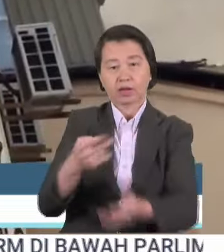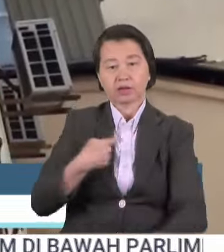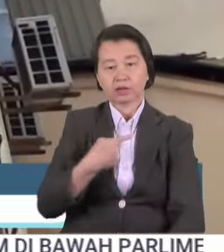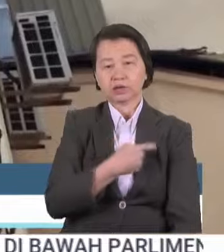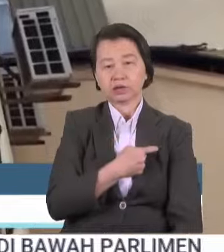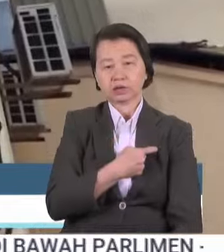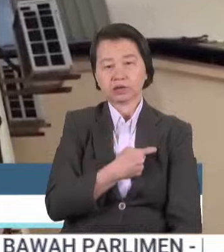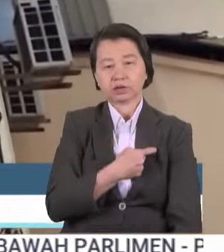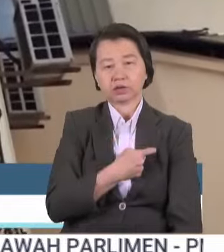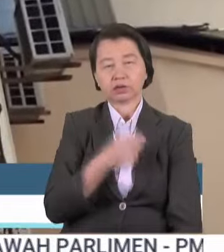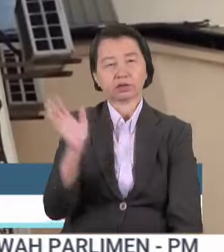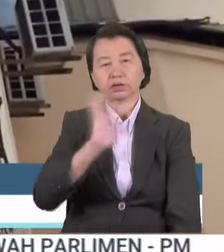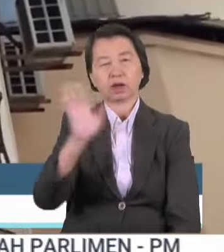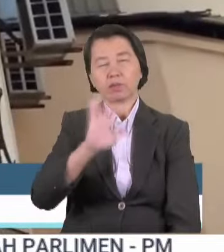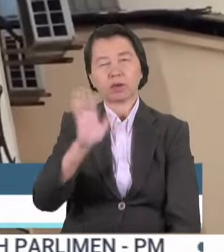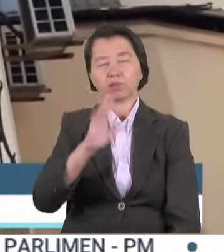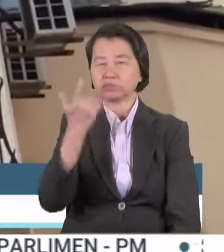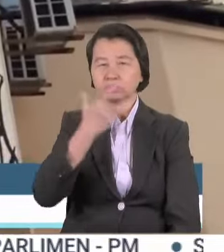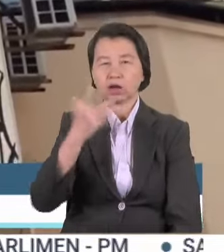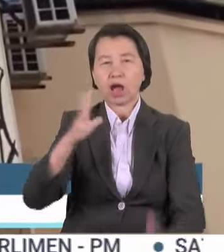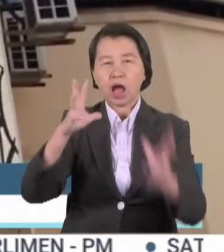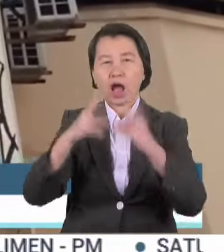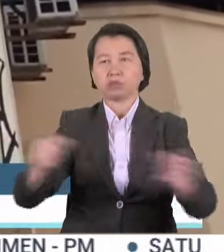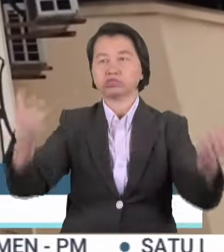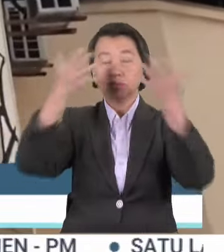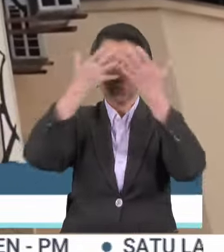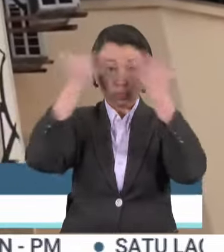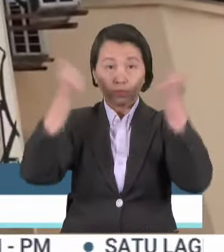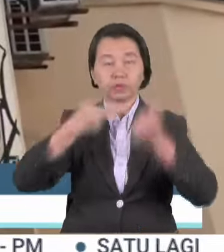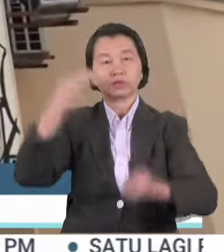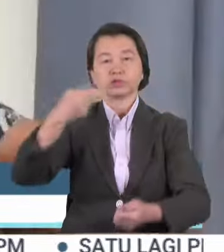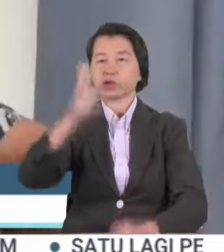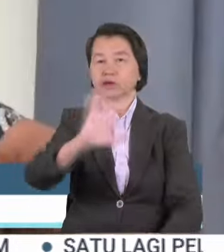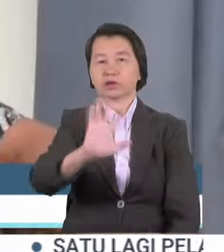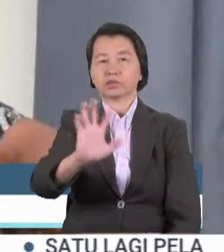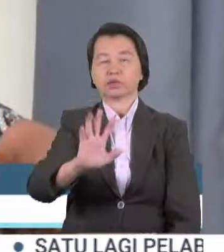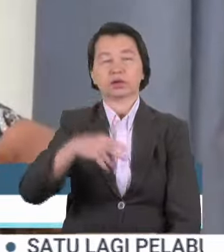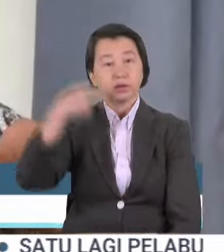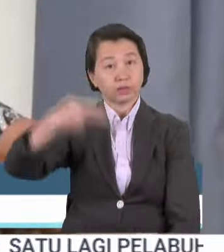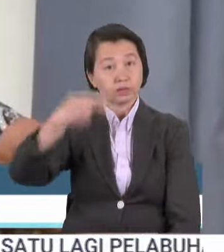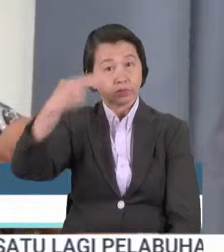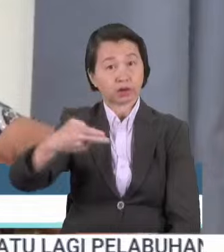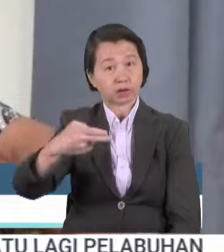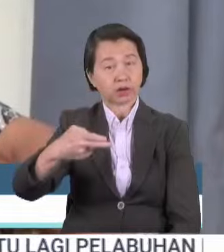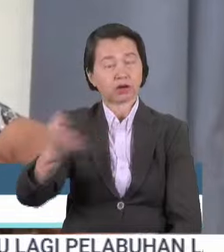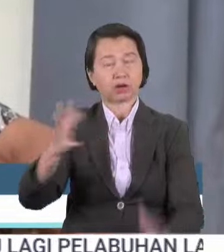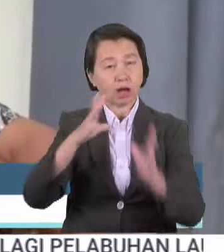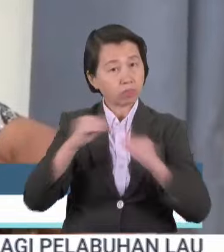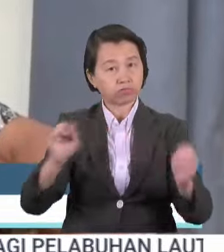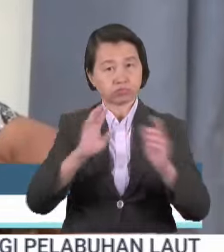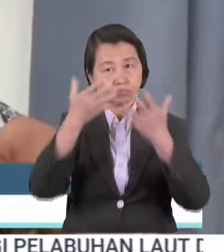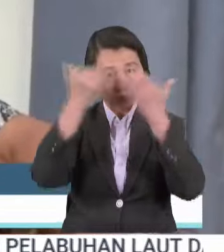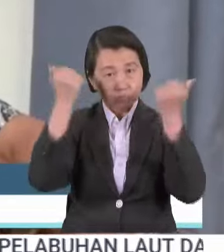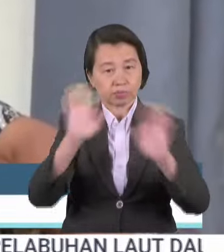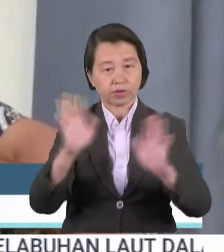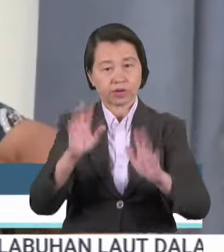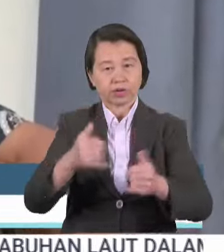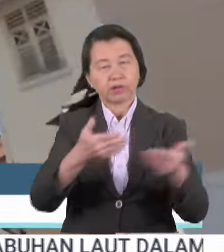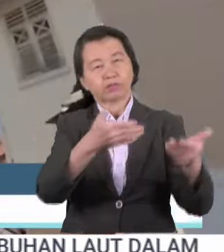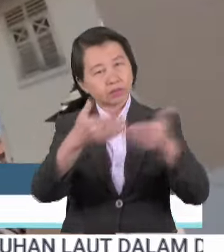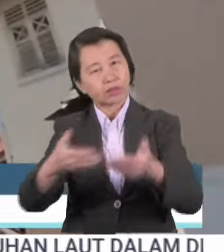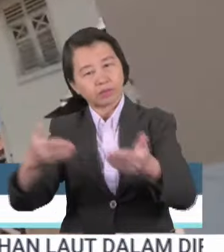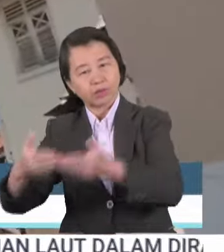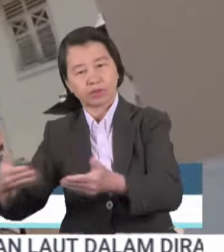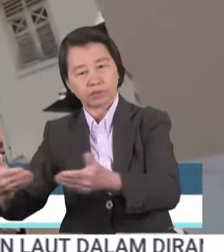mau lupuskan sejarah yang kita duk ada. Sejarah duk ada ni nak bagi ada